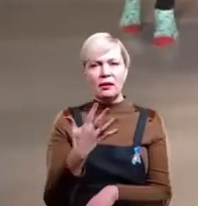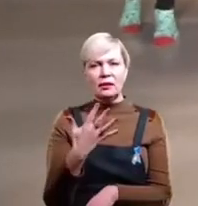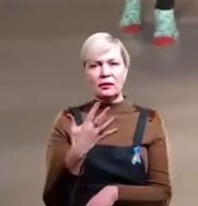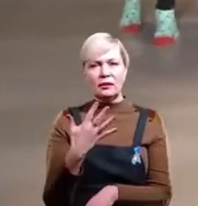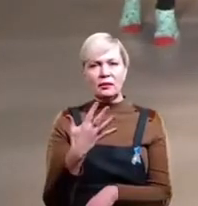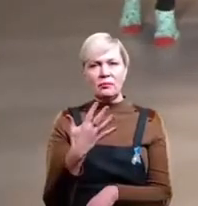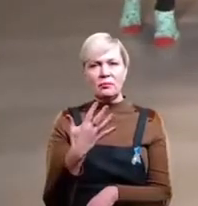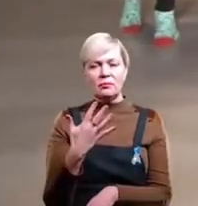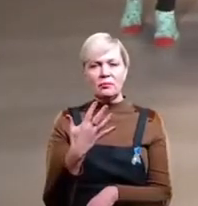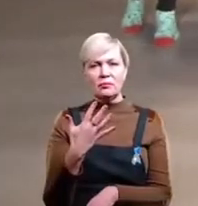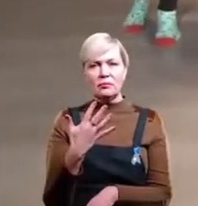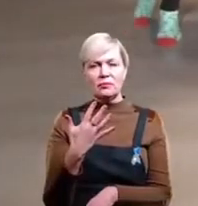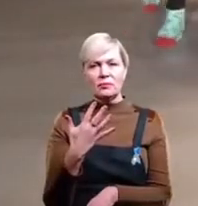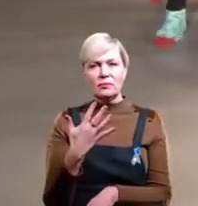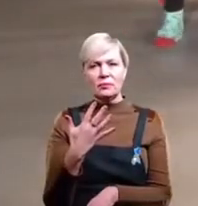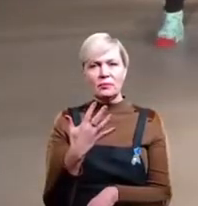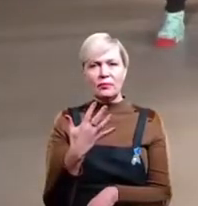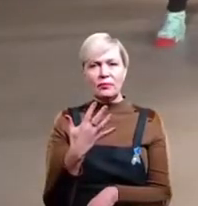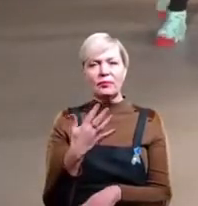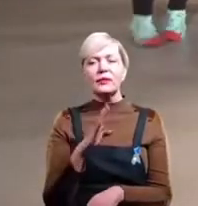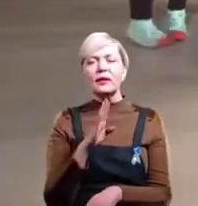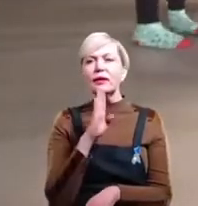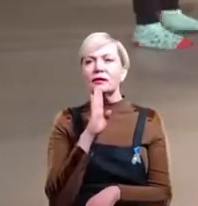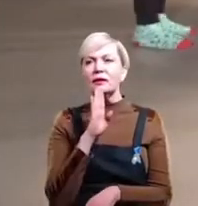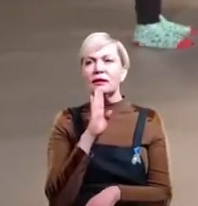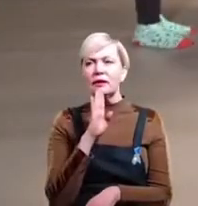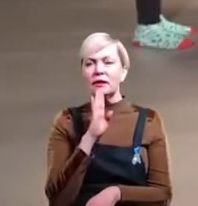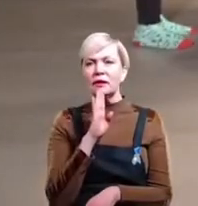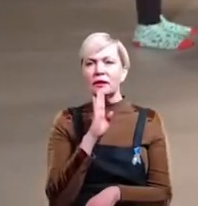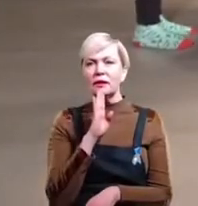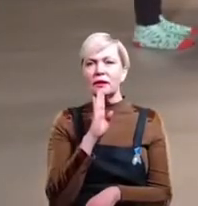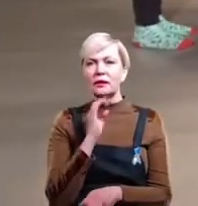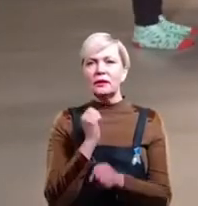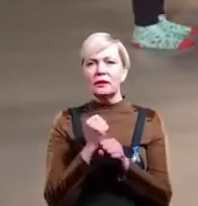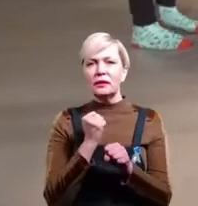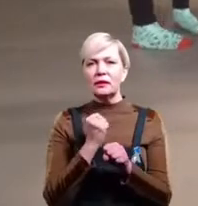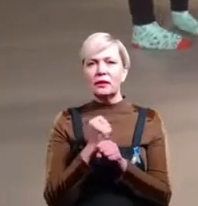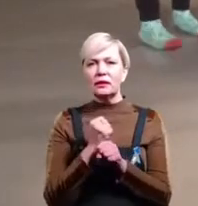пять. А девочки делают